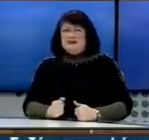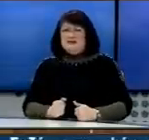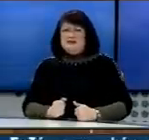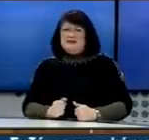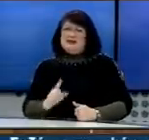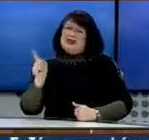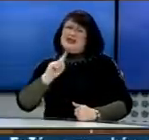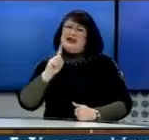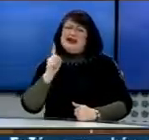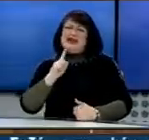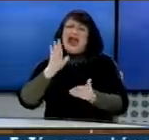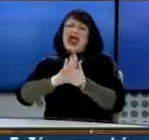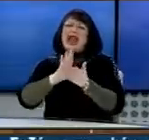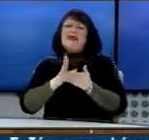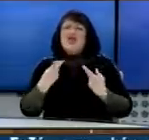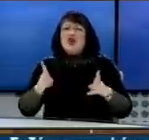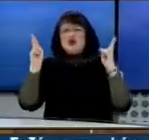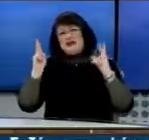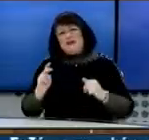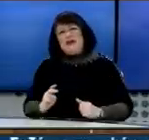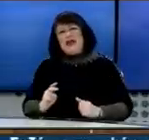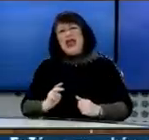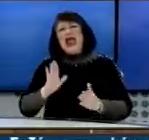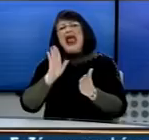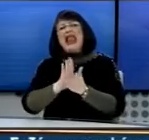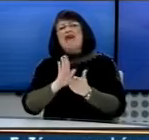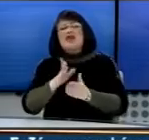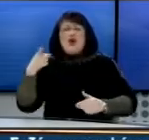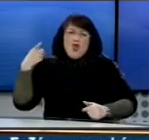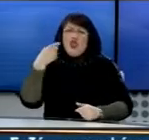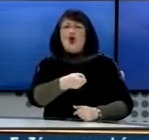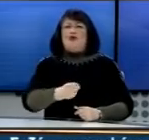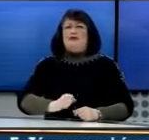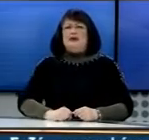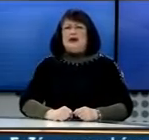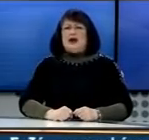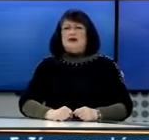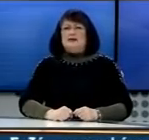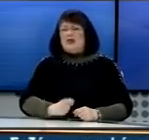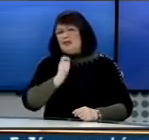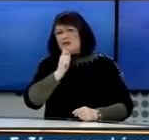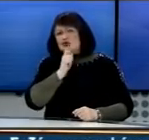Δεν λέγεται ελευθεροτυπία, αλλά ελευθεροδολοφονία.